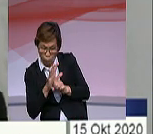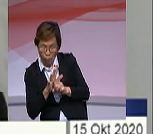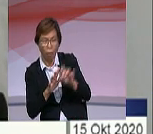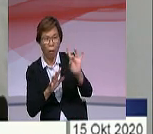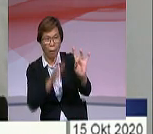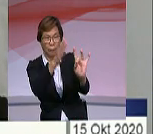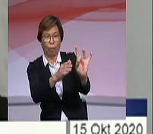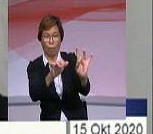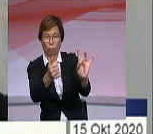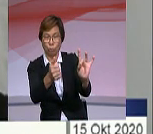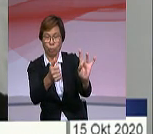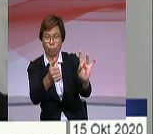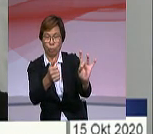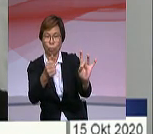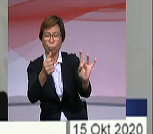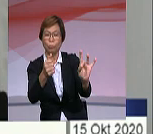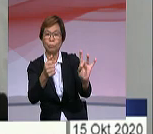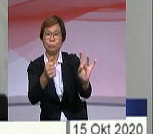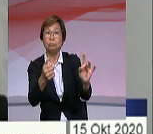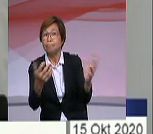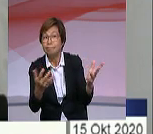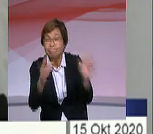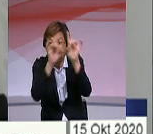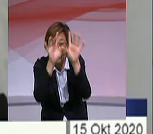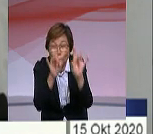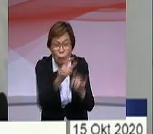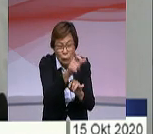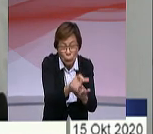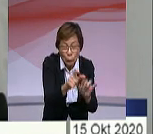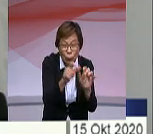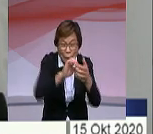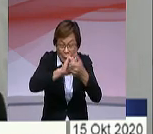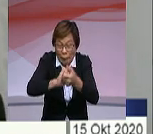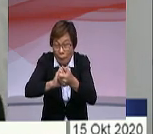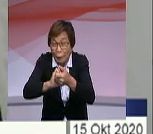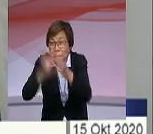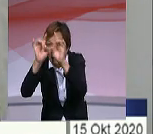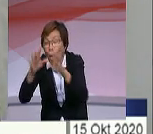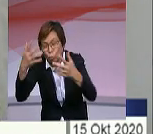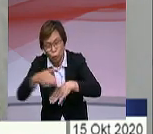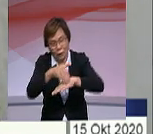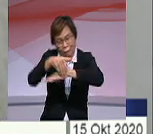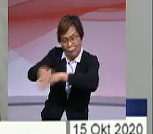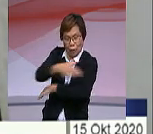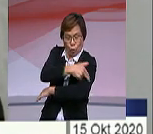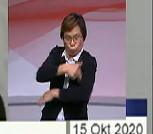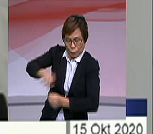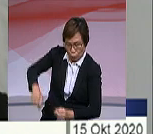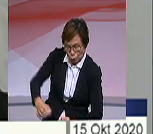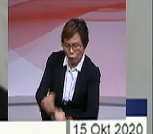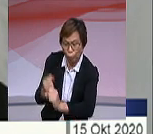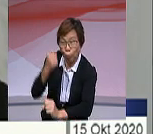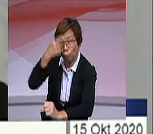pada 8 Oktober 2020 melalui saringan kontak rapat dan telah dimasukkan ke Hospital Sungai Buloh untuk